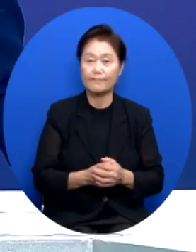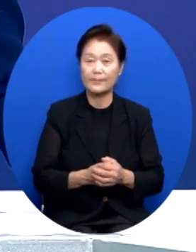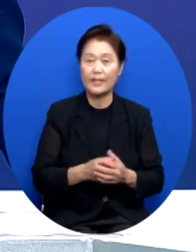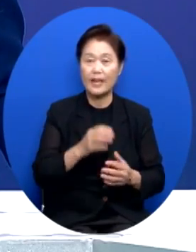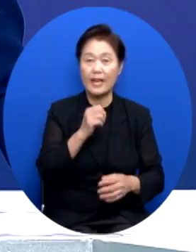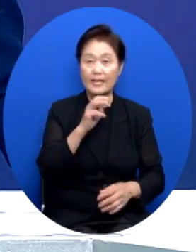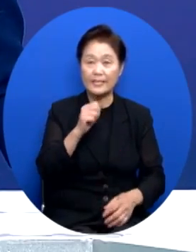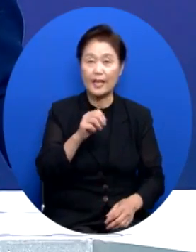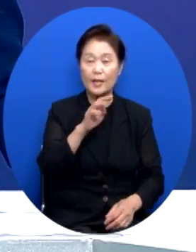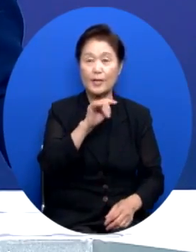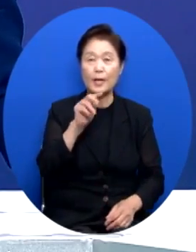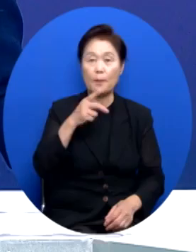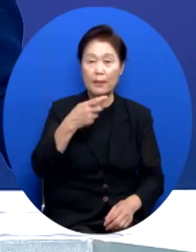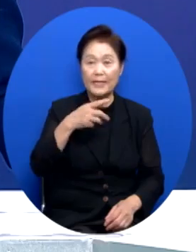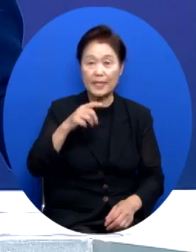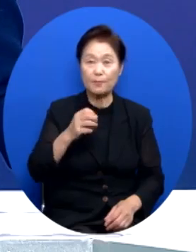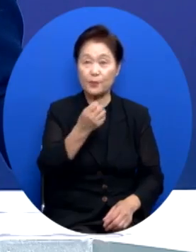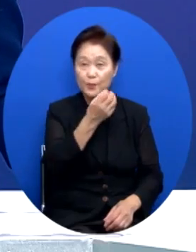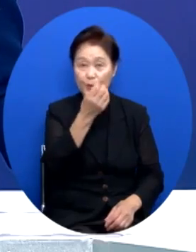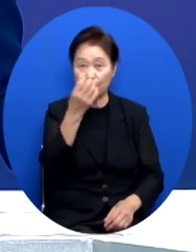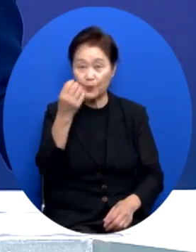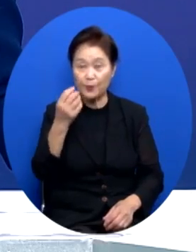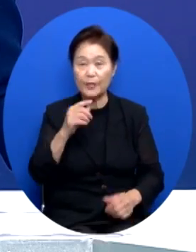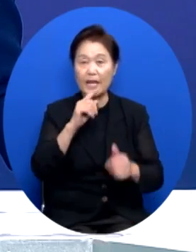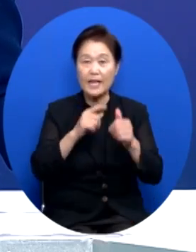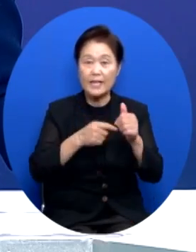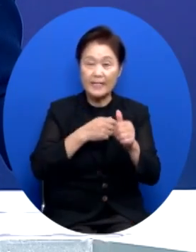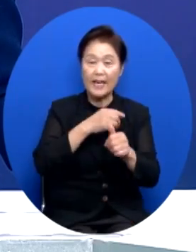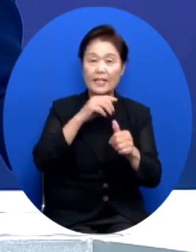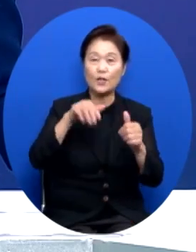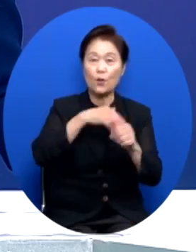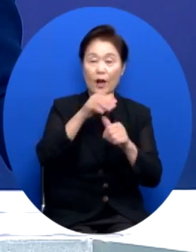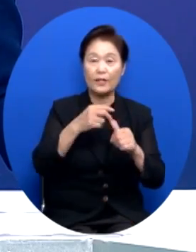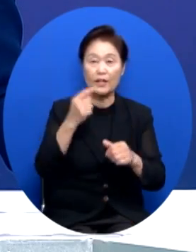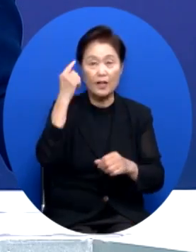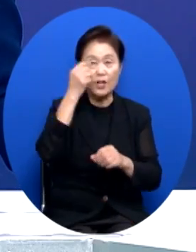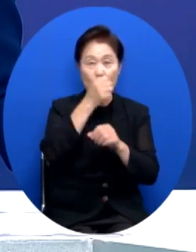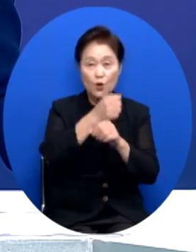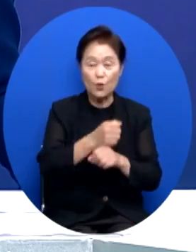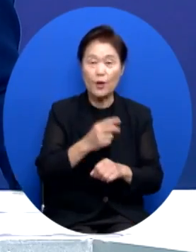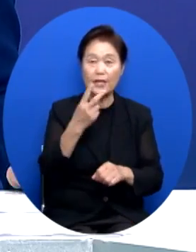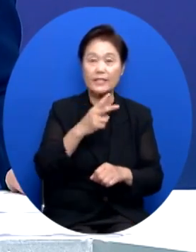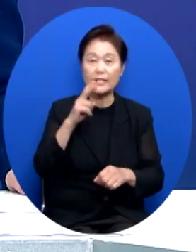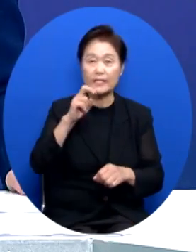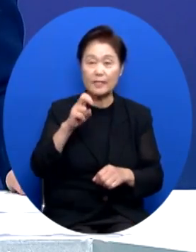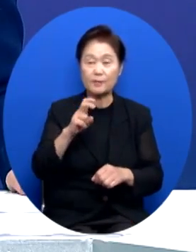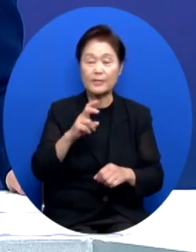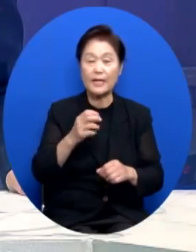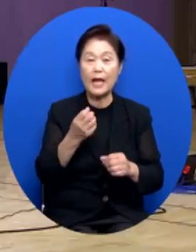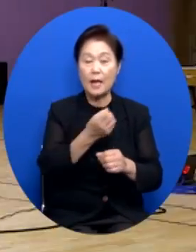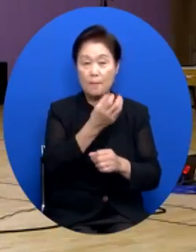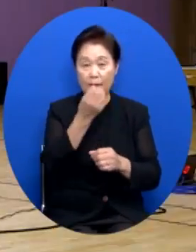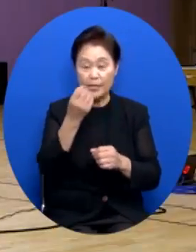SM 반딧불이 생태연구회 주최로 2024 미드리 반딧불 축제가 개최됐습니다.